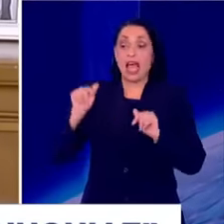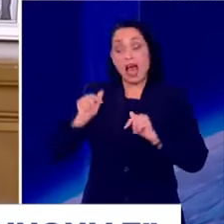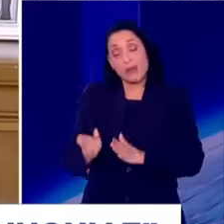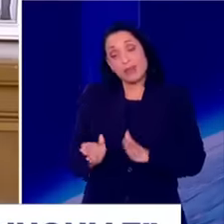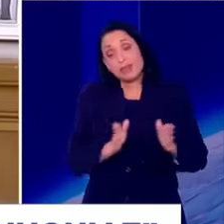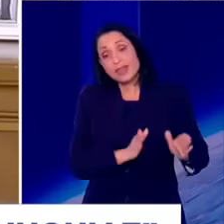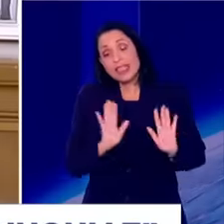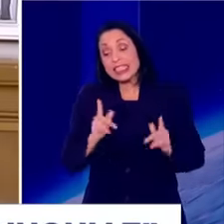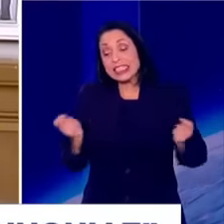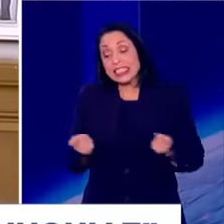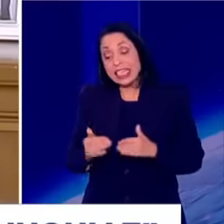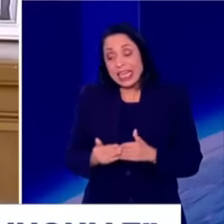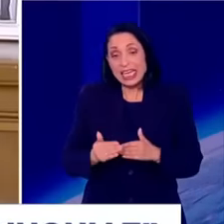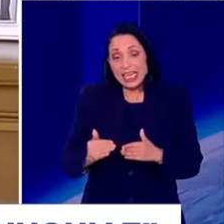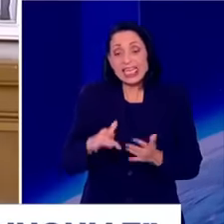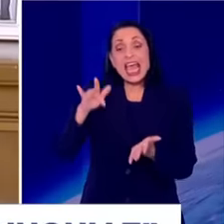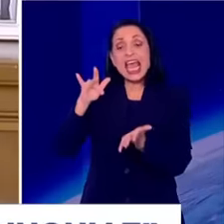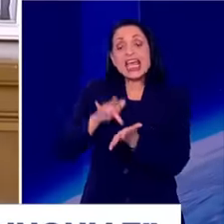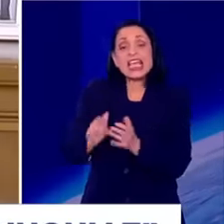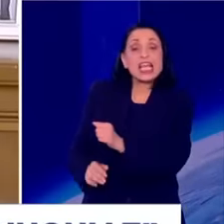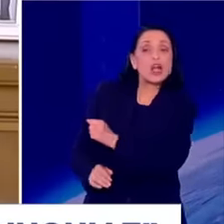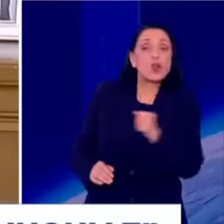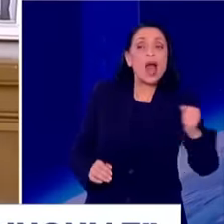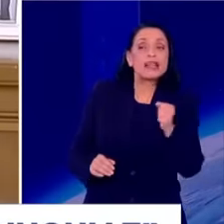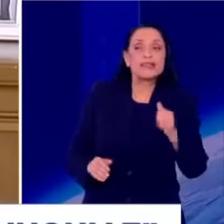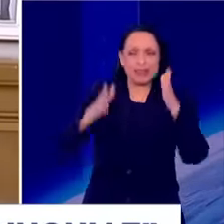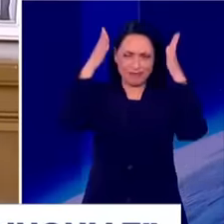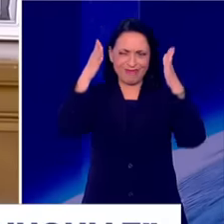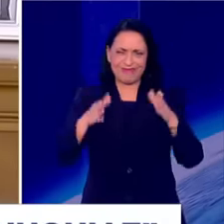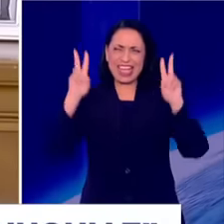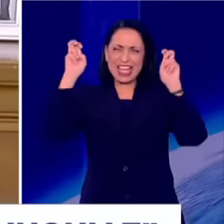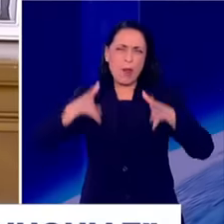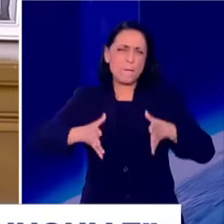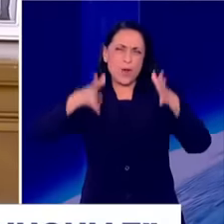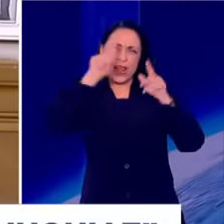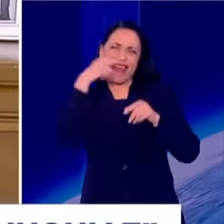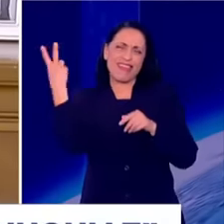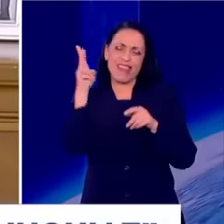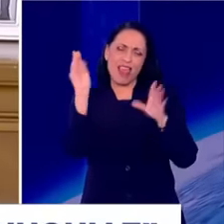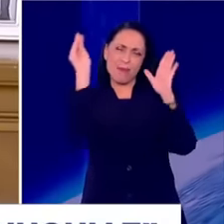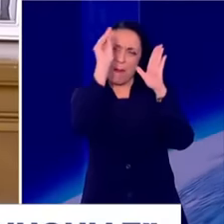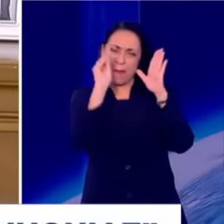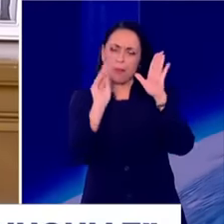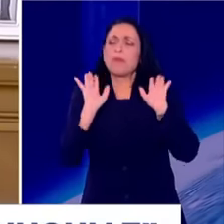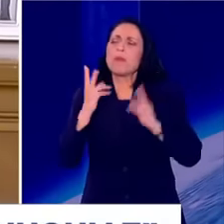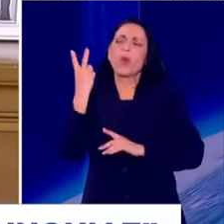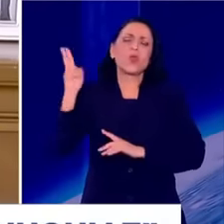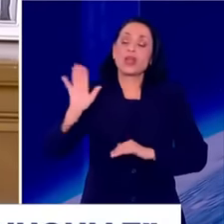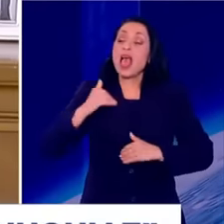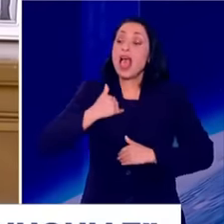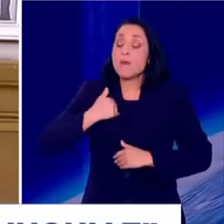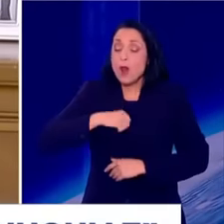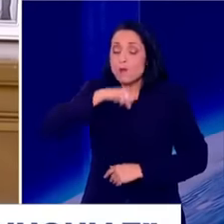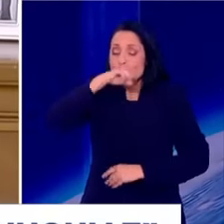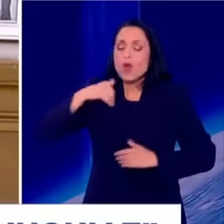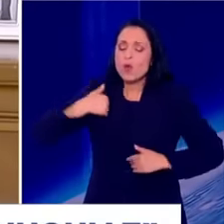συμβαίνει στην κεντροαριστερή ή αριστερή πολυκατοικία είναι θέμα δικό τους. Αυτό το οποίο με νοιάζει εμένα είναι να